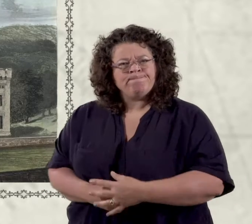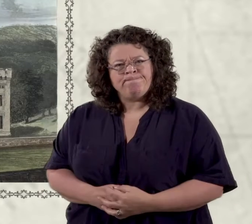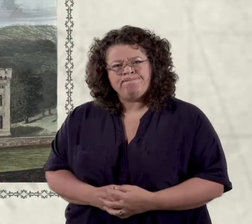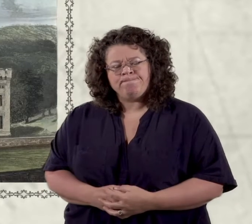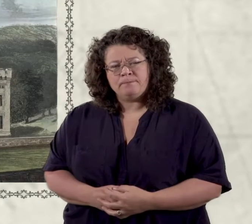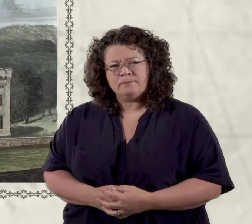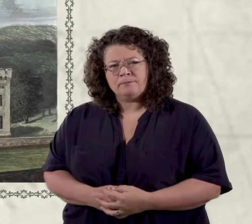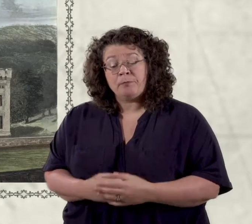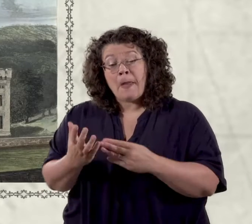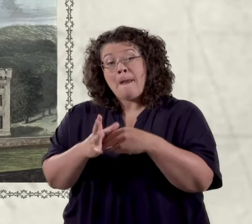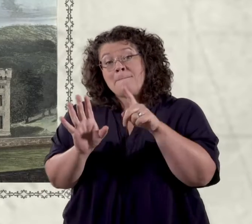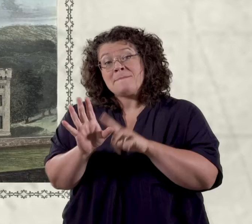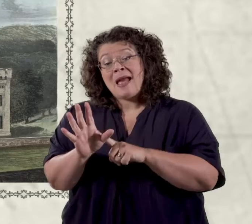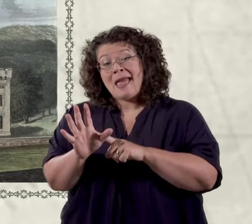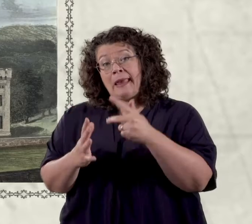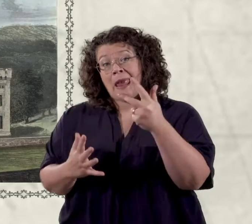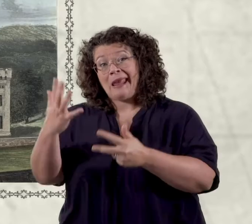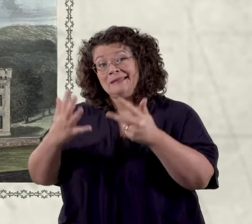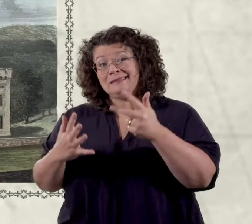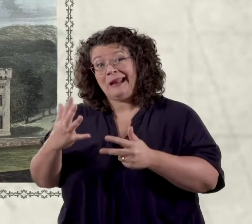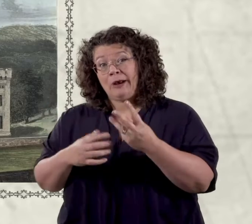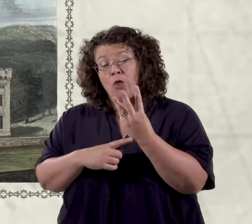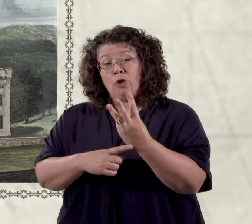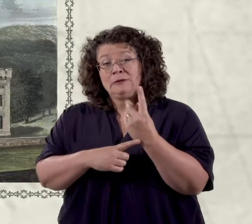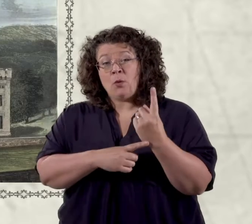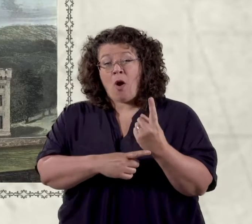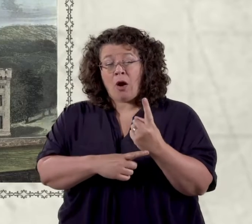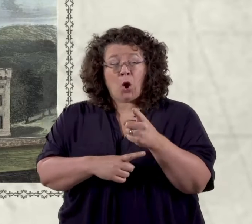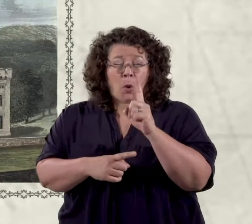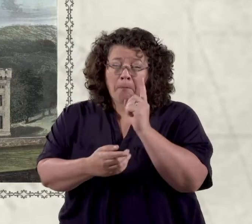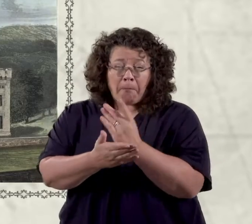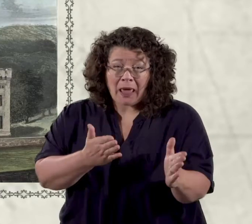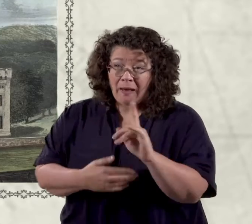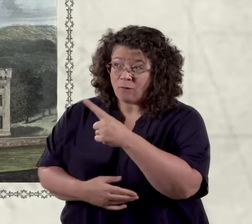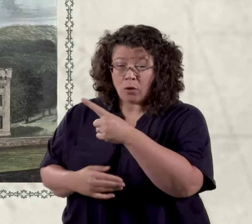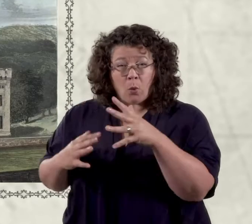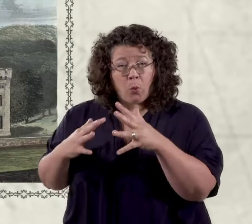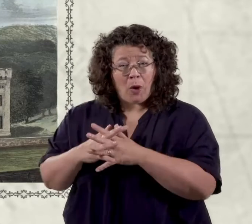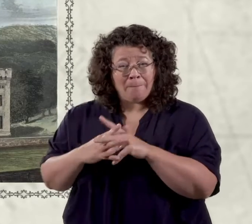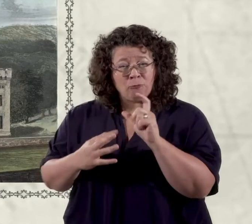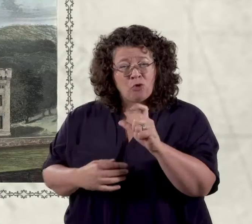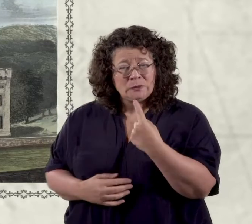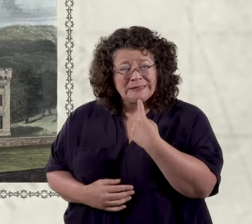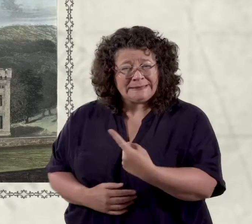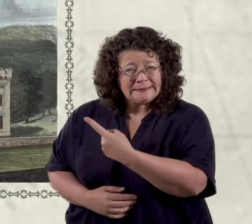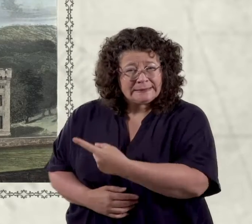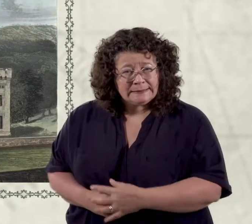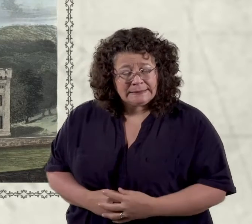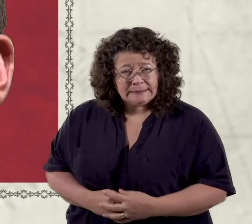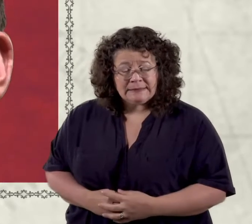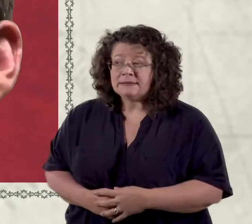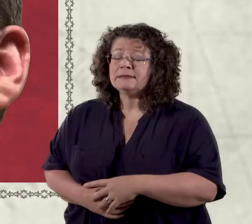Crochet. Ac yn mis Mai 1831, byddech chi byth yn credu be ddwedodd William